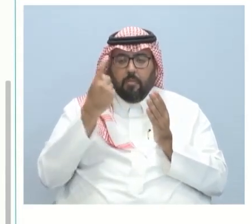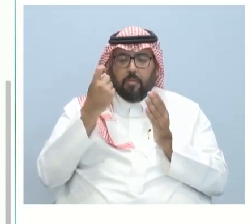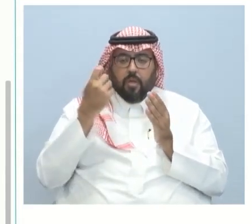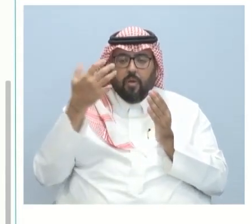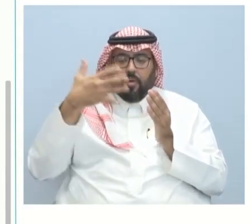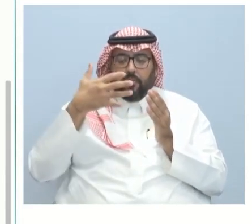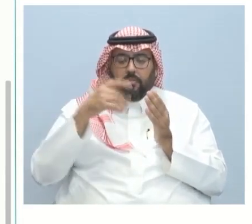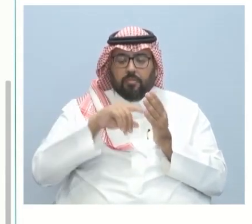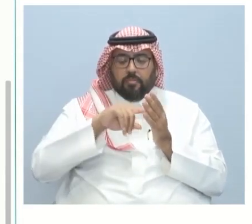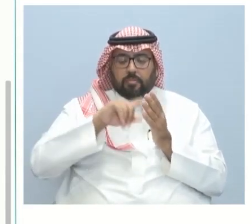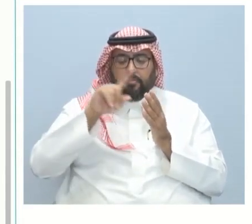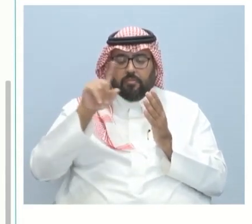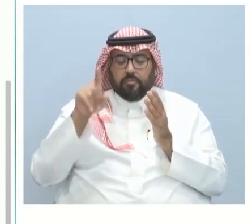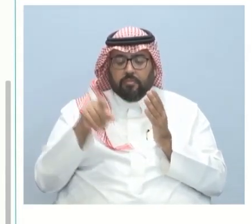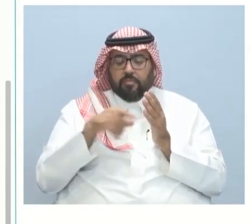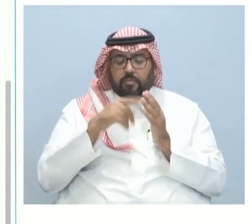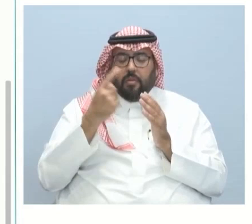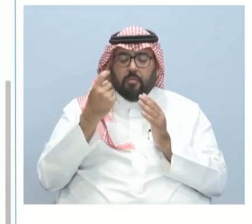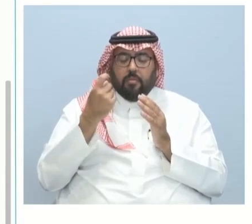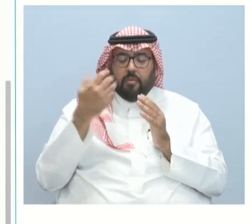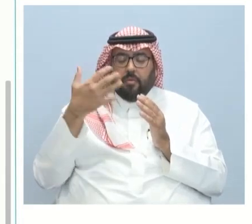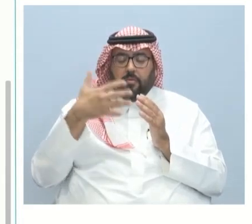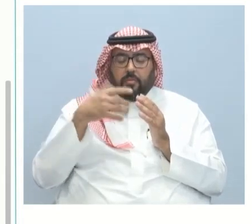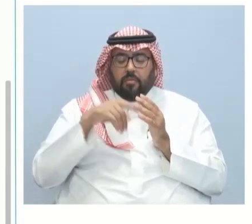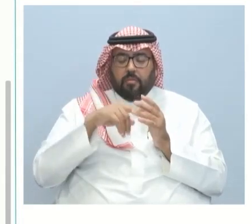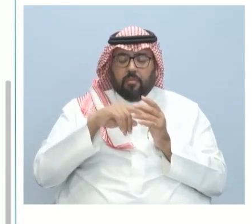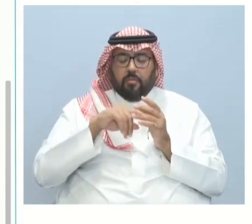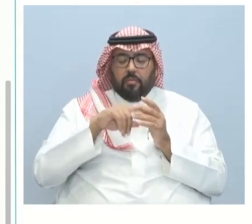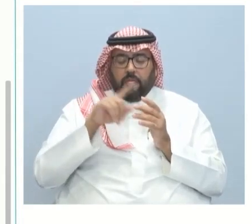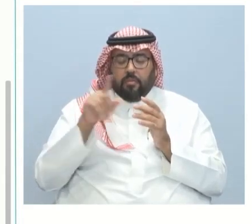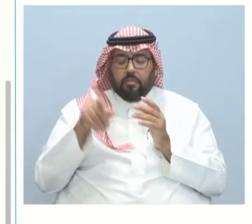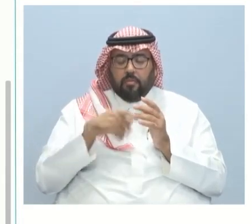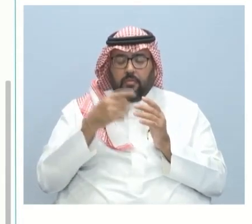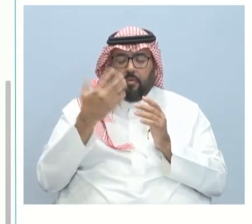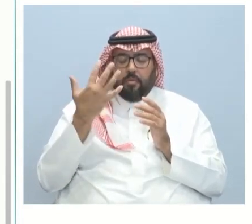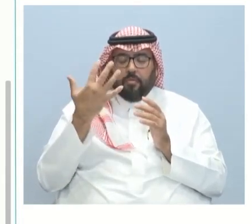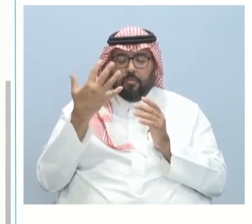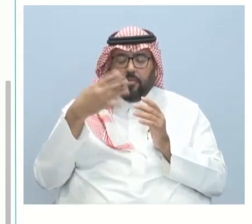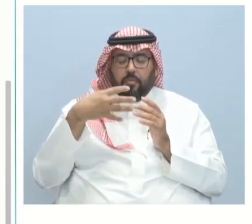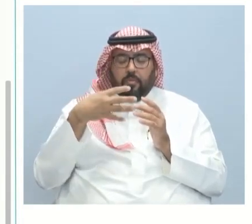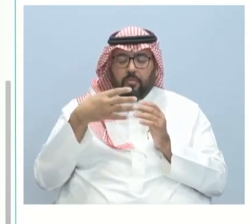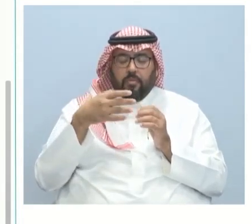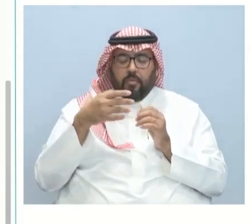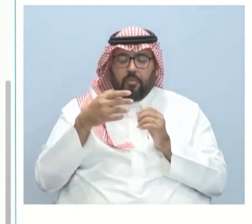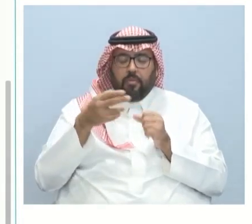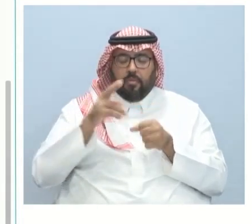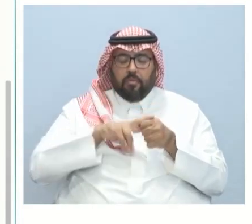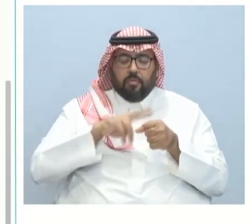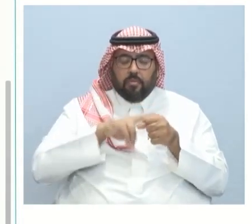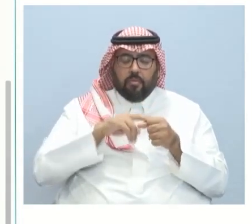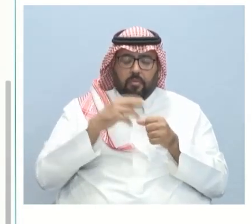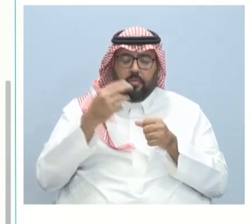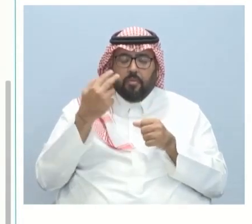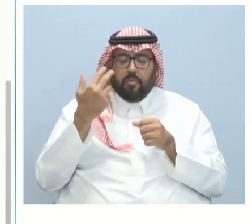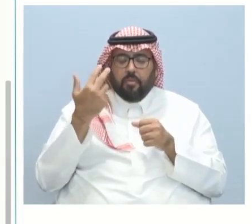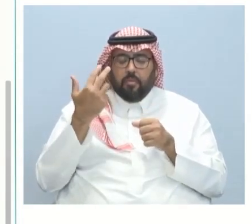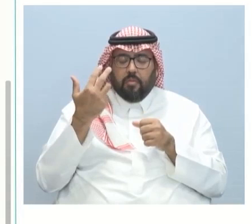تحرك عدد 150 وانعطف 45 درجه بتكرارها لثمان مرات